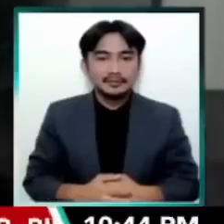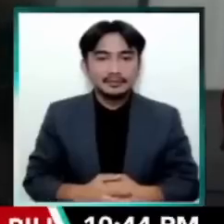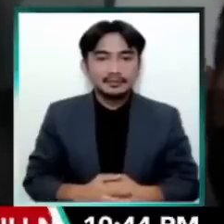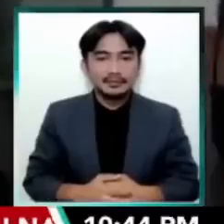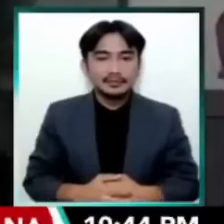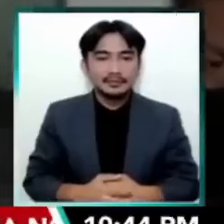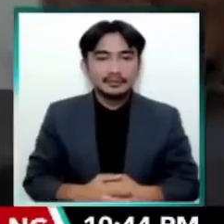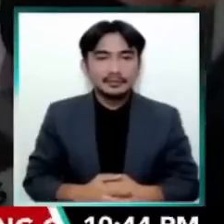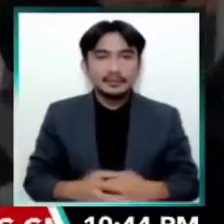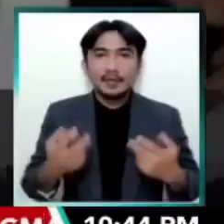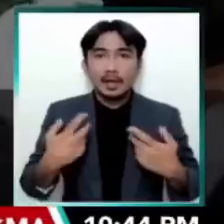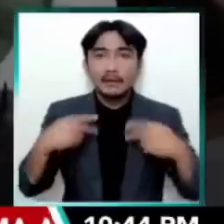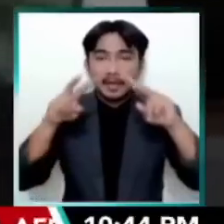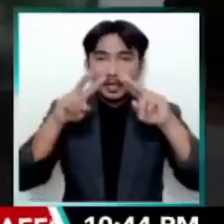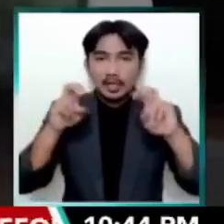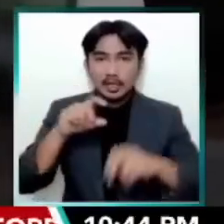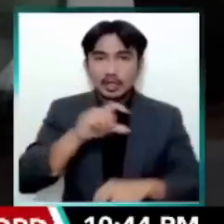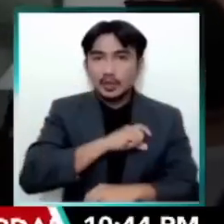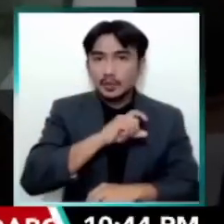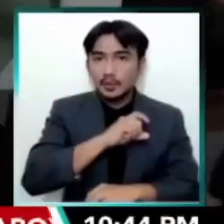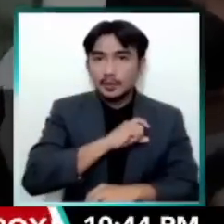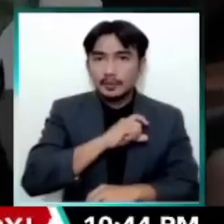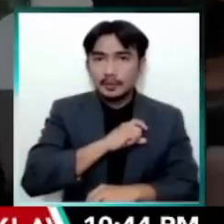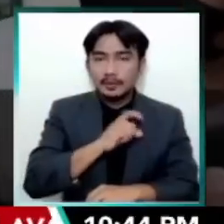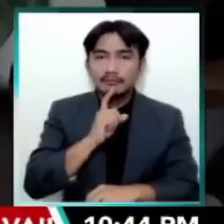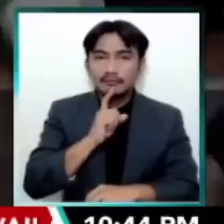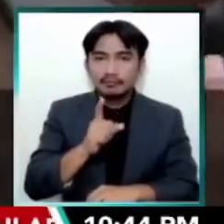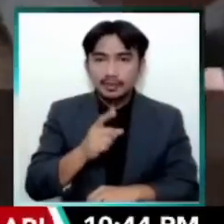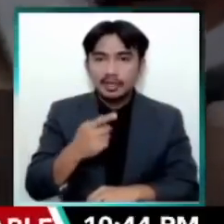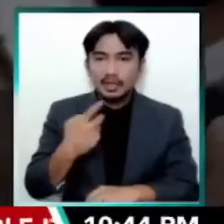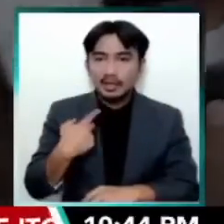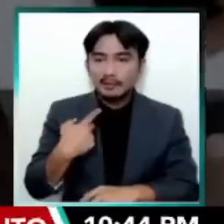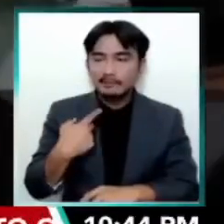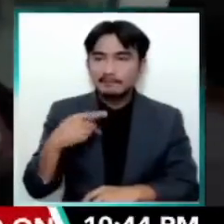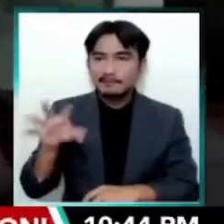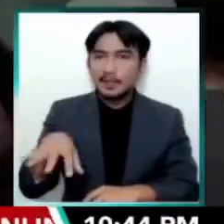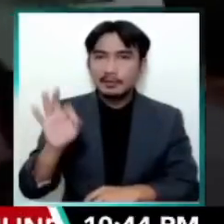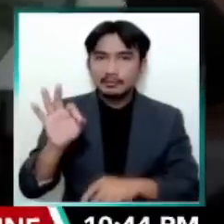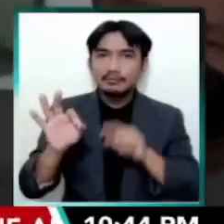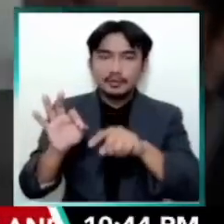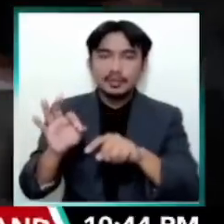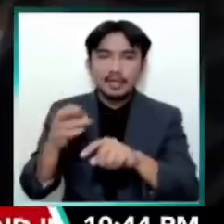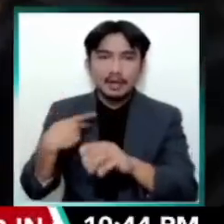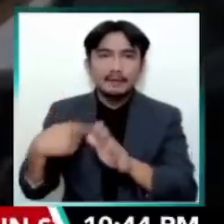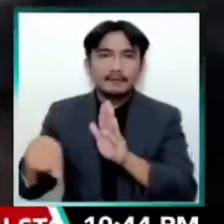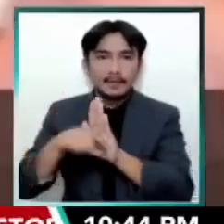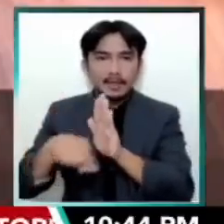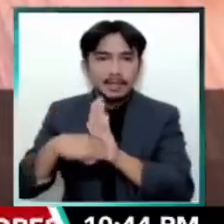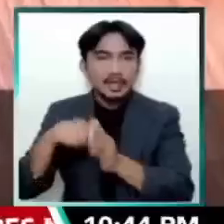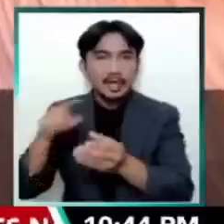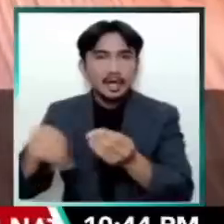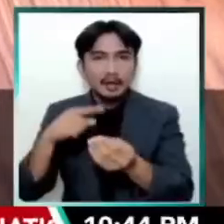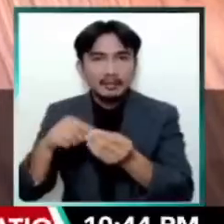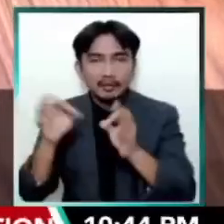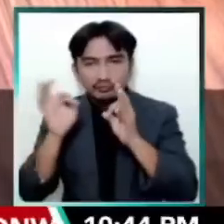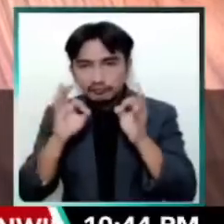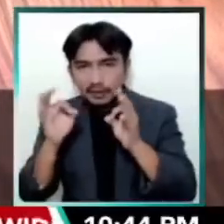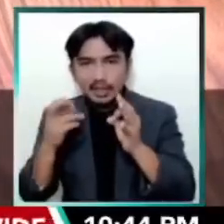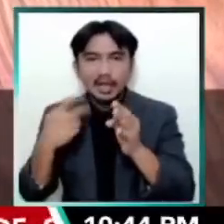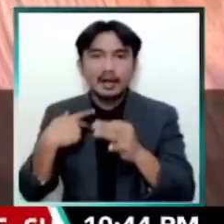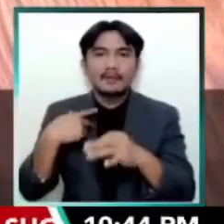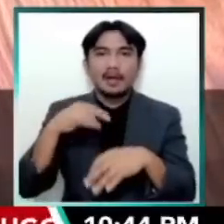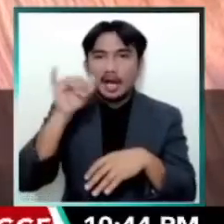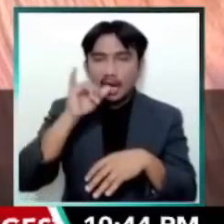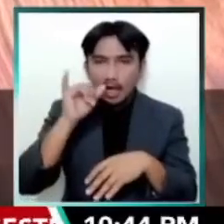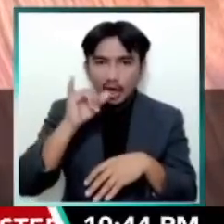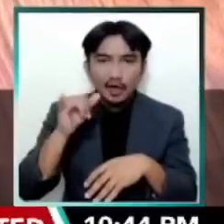PNP, nakita nilang positibo sa paraffin test ang suspect. Negatibo naman siya sa alcohol at drug test. Na-recover din sa kanya